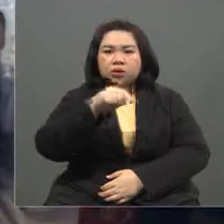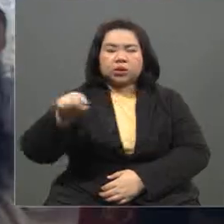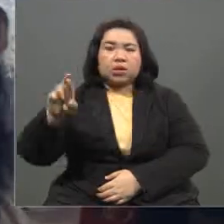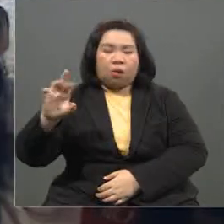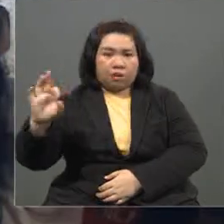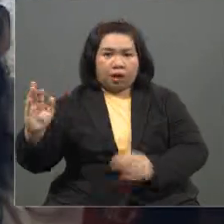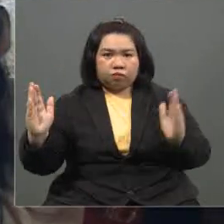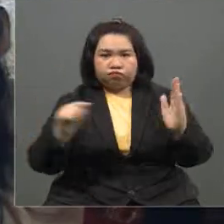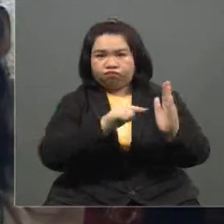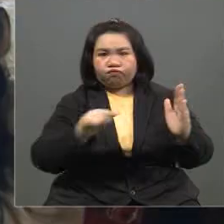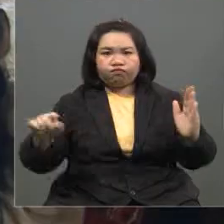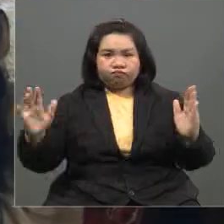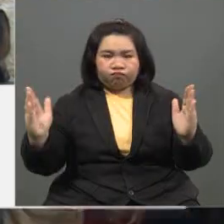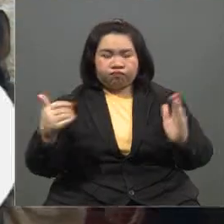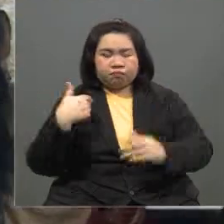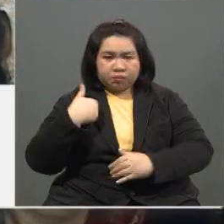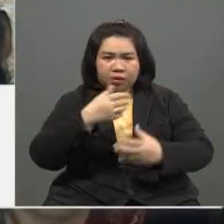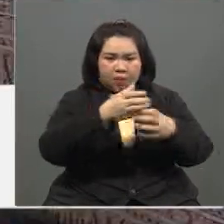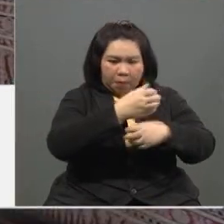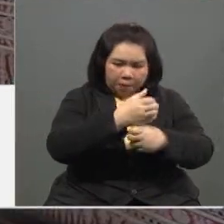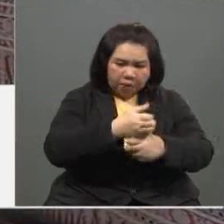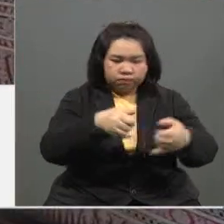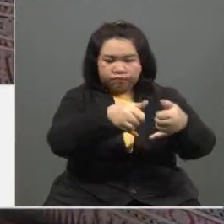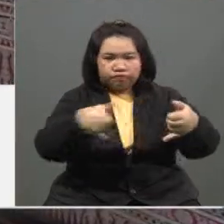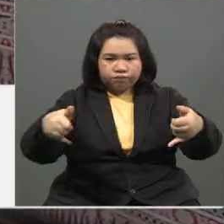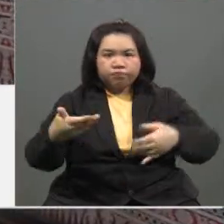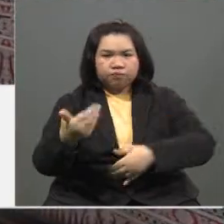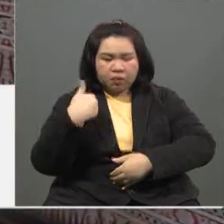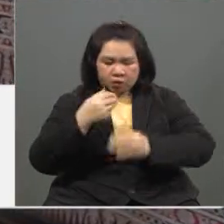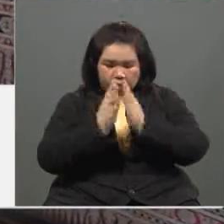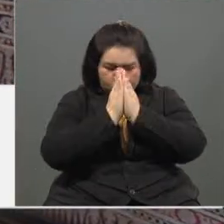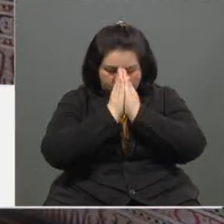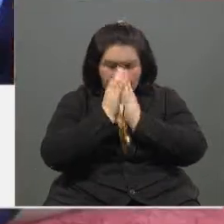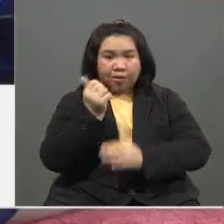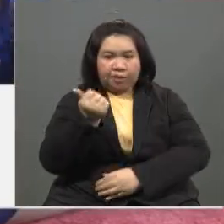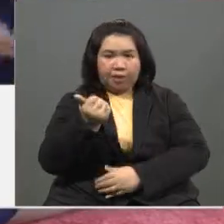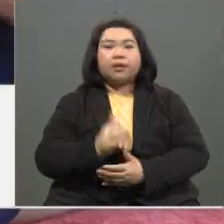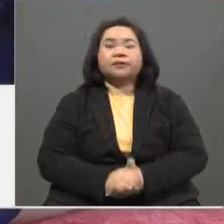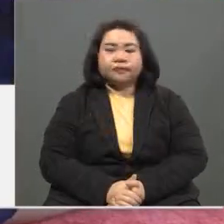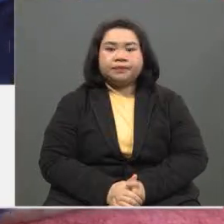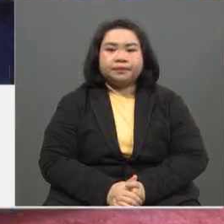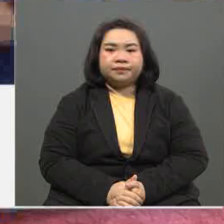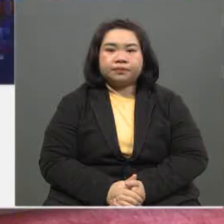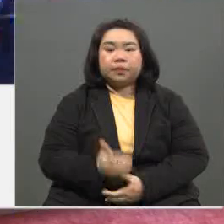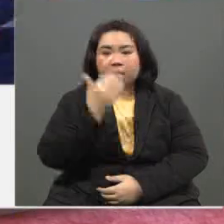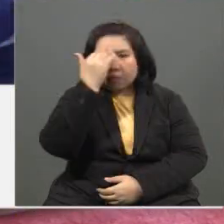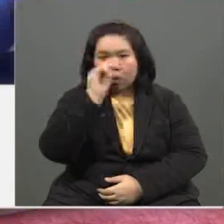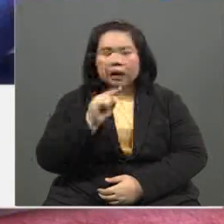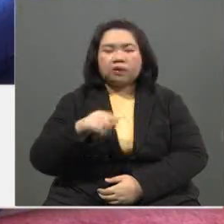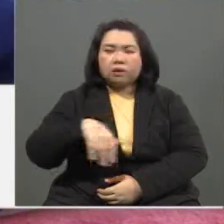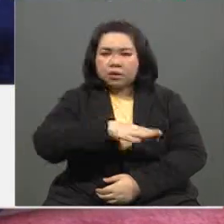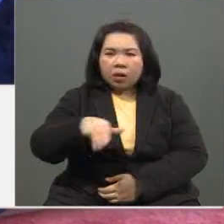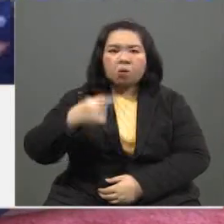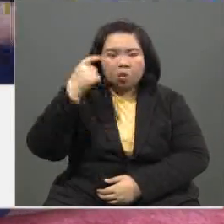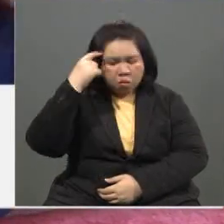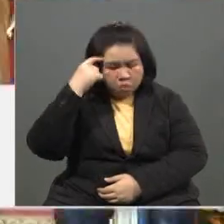มรูปรัชกาลที่1ถึงรัชกาลที่9ณปราสาทพระเทพบิดรภายในพระบรมมหาราชวังเพื่อแสดงความกตัญญูกตเว